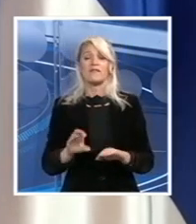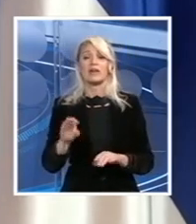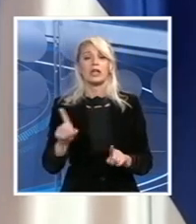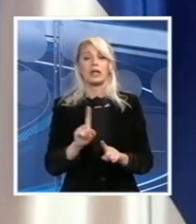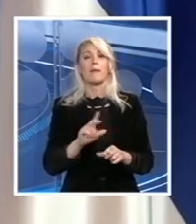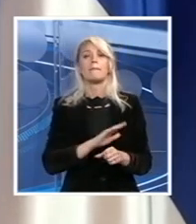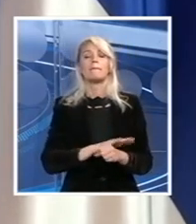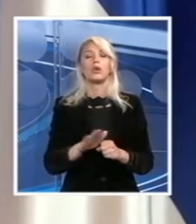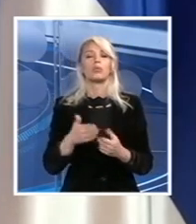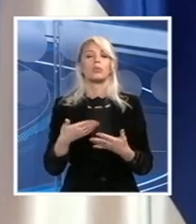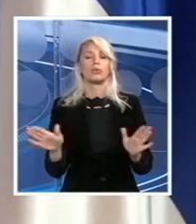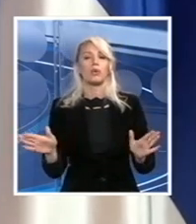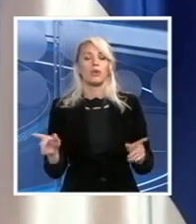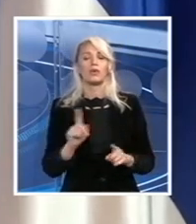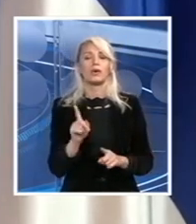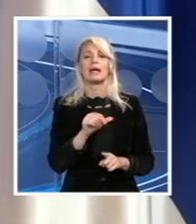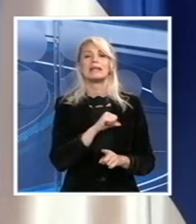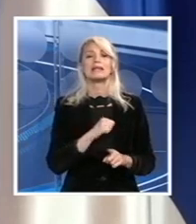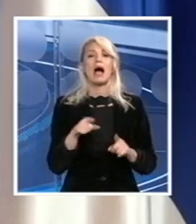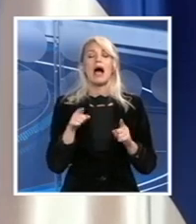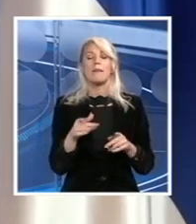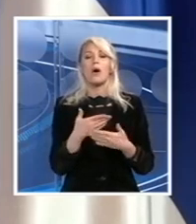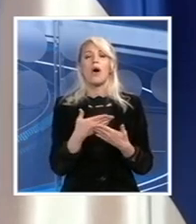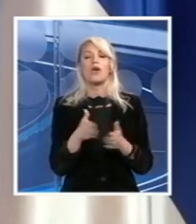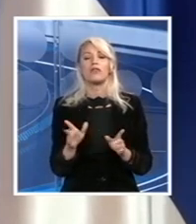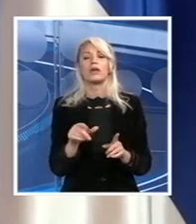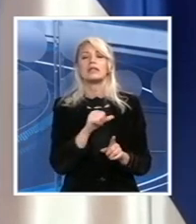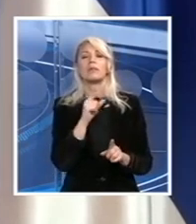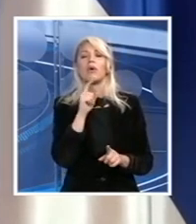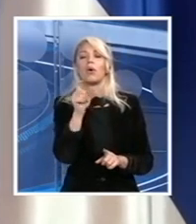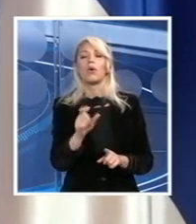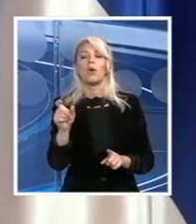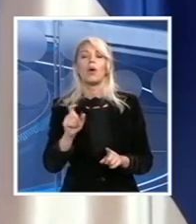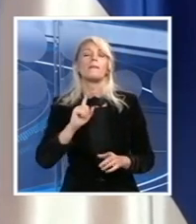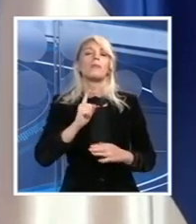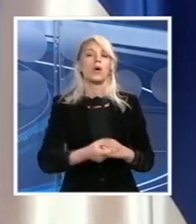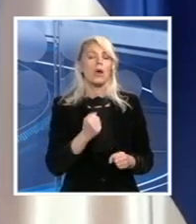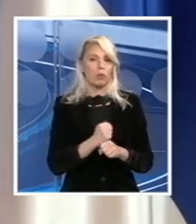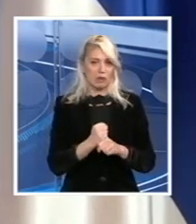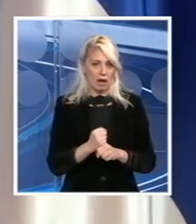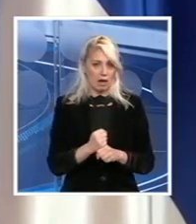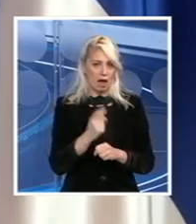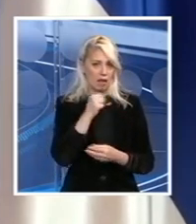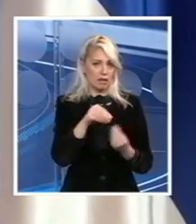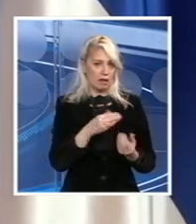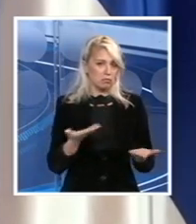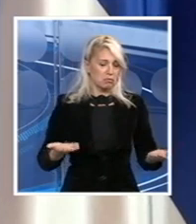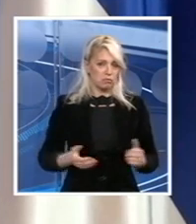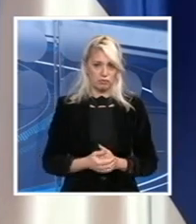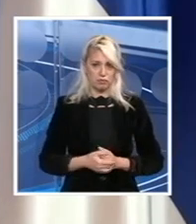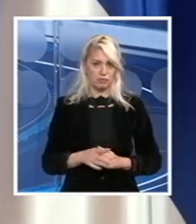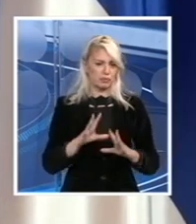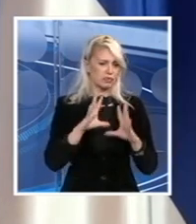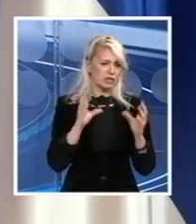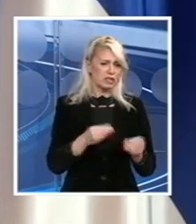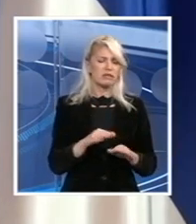otvoreni, nego su otvoreni samo za te slučajeve. I tu nema ništa posebno. Svi vrtići već imaju